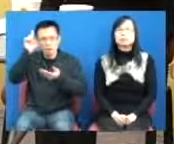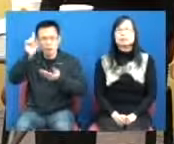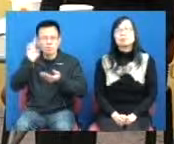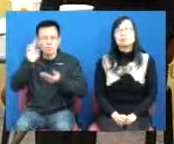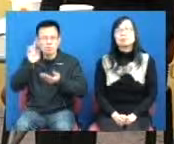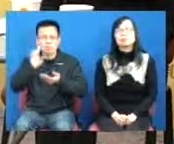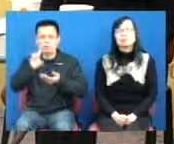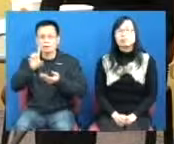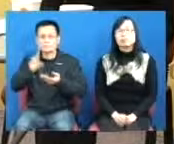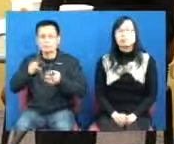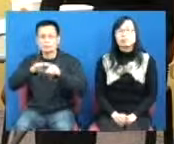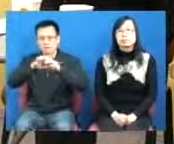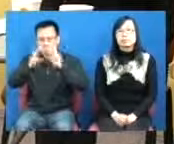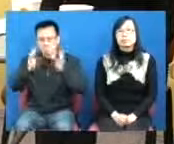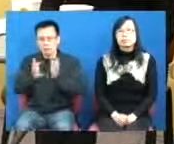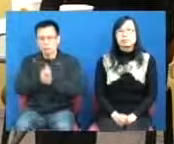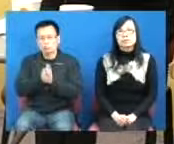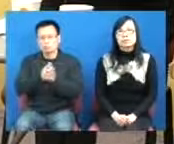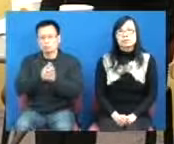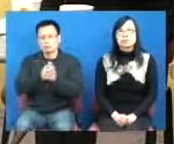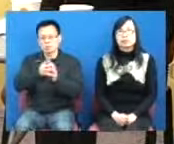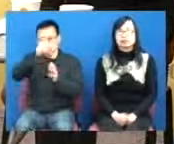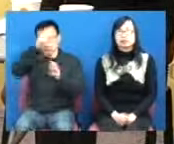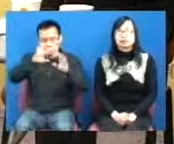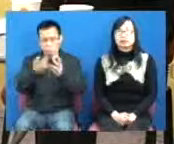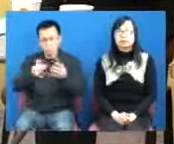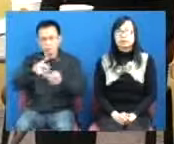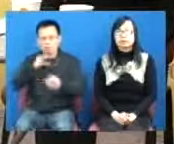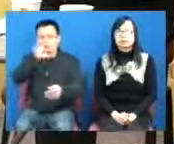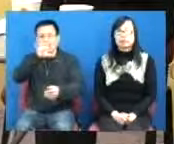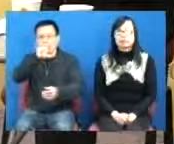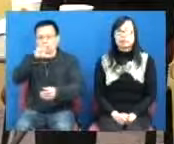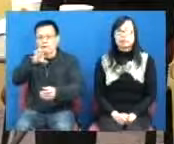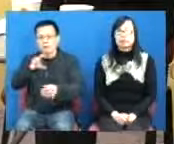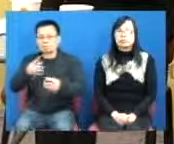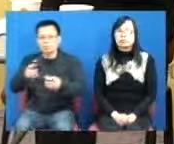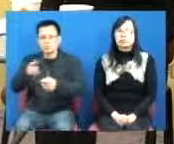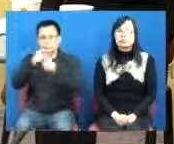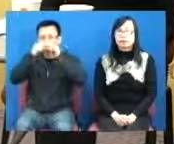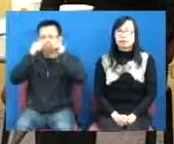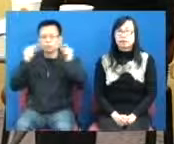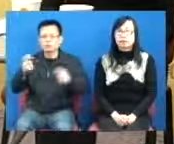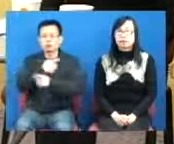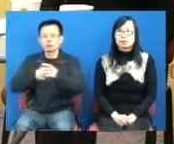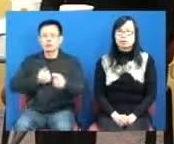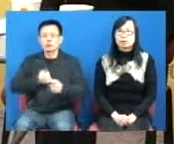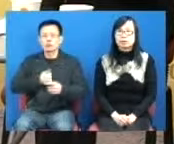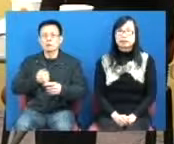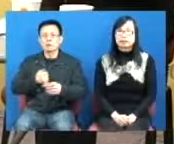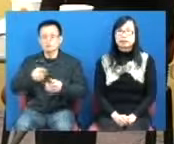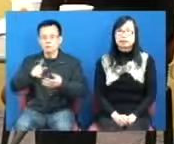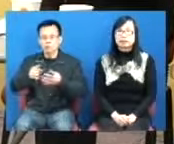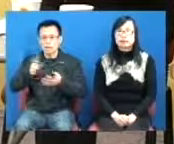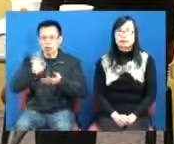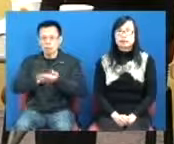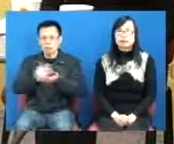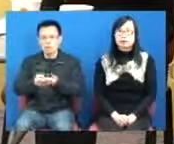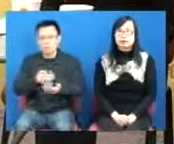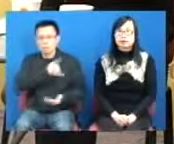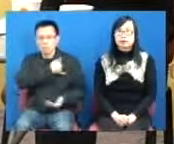所有的政黨大家都一起在這裡聲討著蔡爺但是一過了那個周末就已經